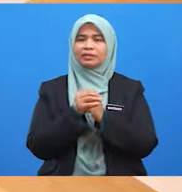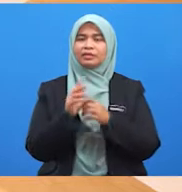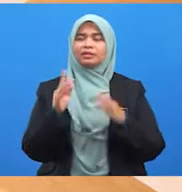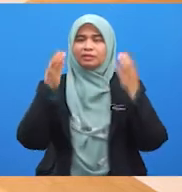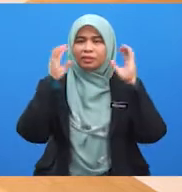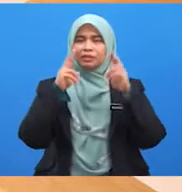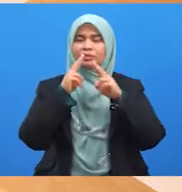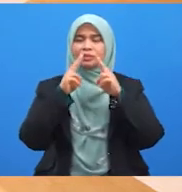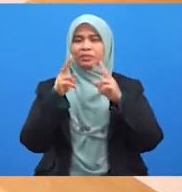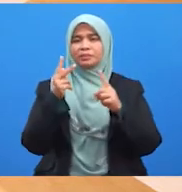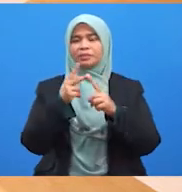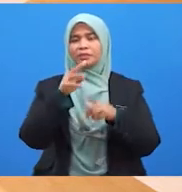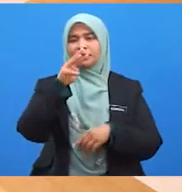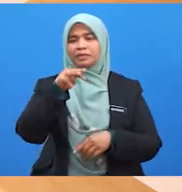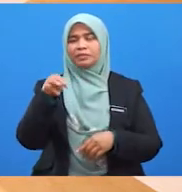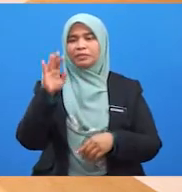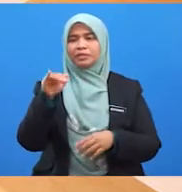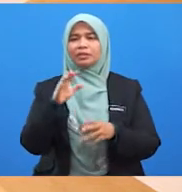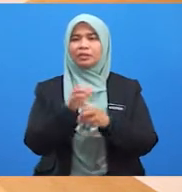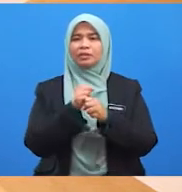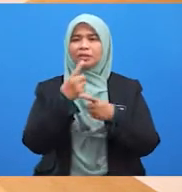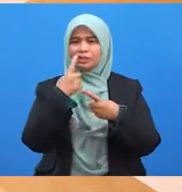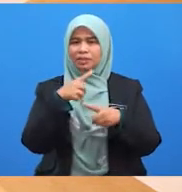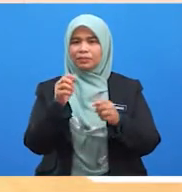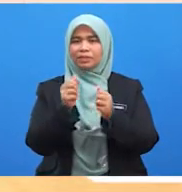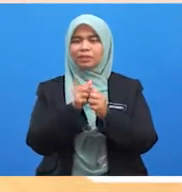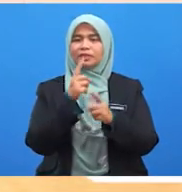ucapkan kepada murid-murid yang berjawab dengan betul.